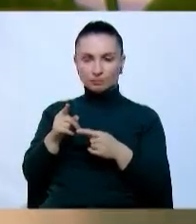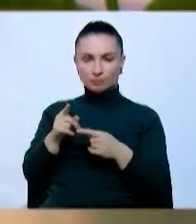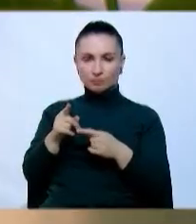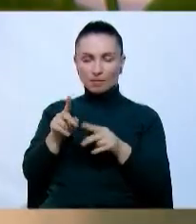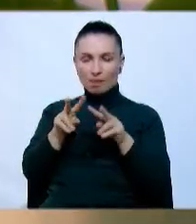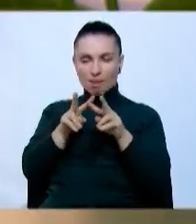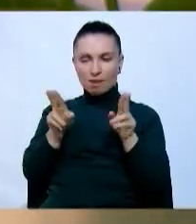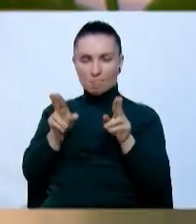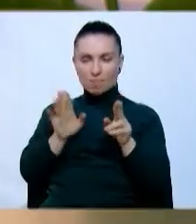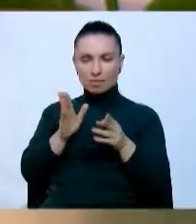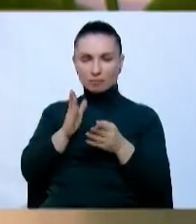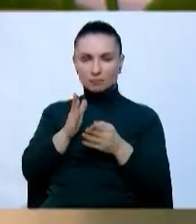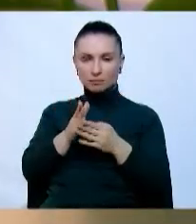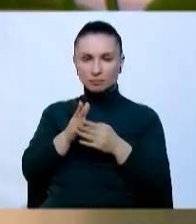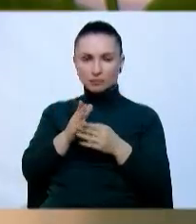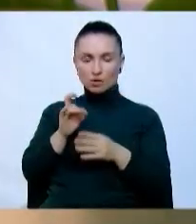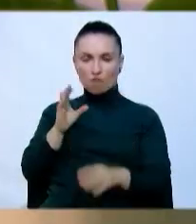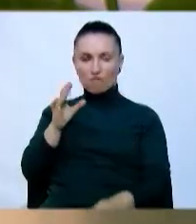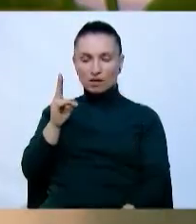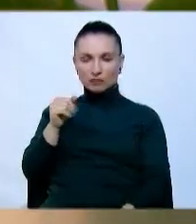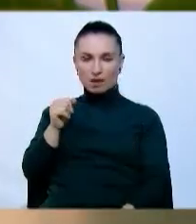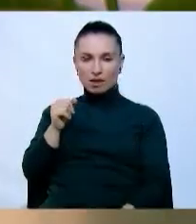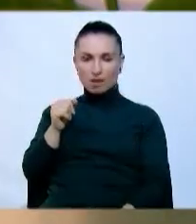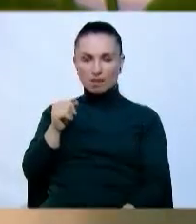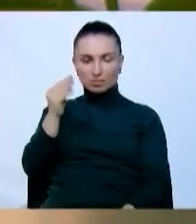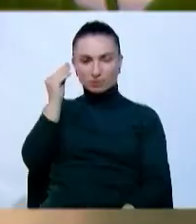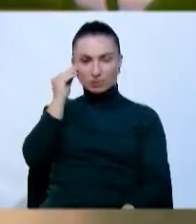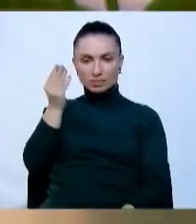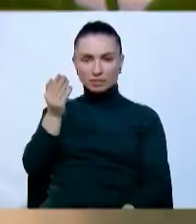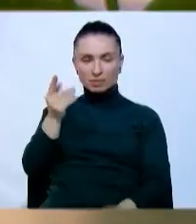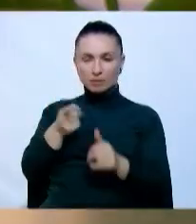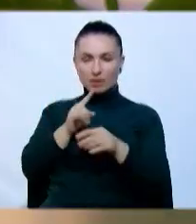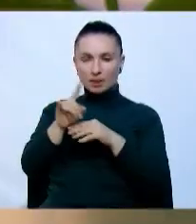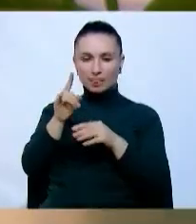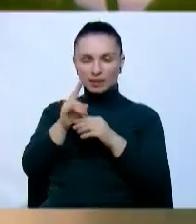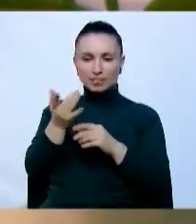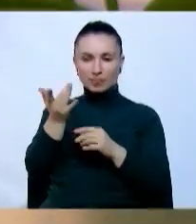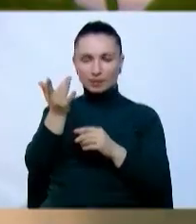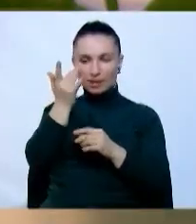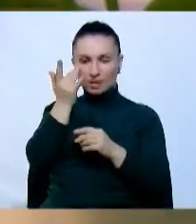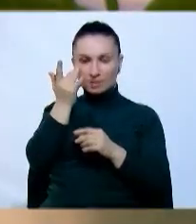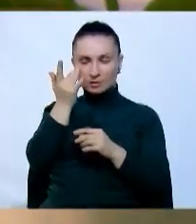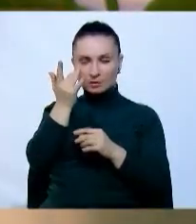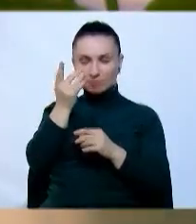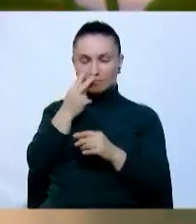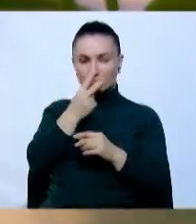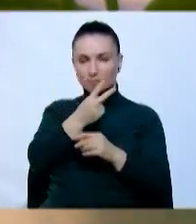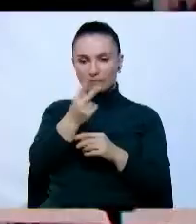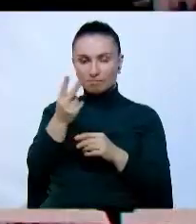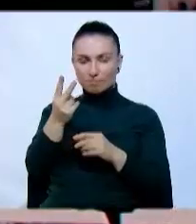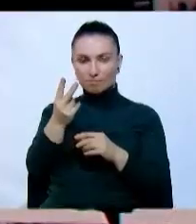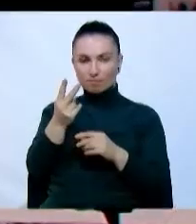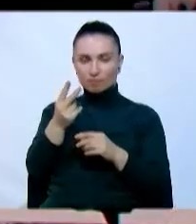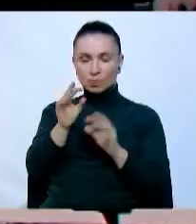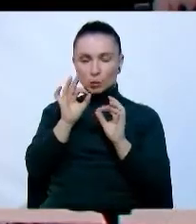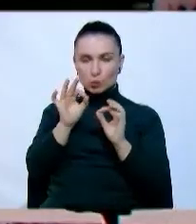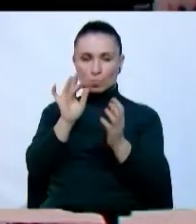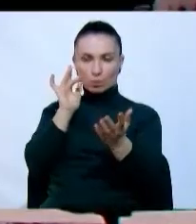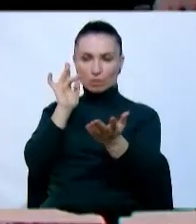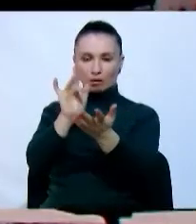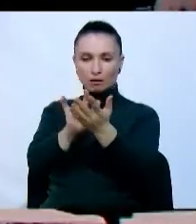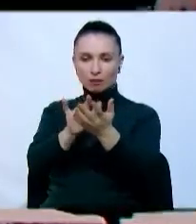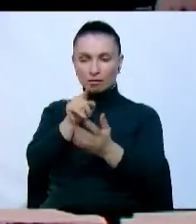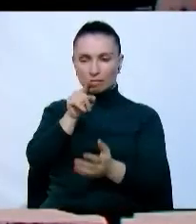არ ემთხვევა. არ არის რქოვანა, წარმოვიდგინეთ, როგორც ლინზა, გაატაროს გამოსახულება და დააფოკუსიროს სწორედ